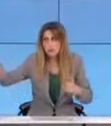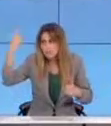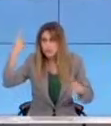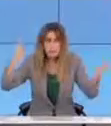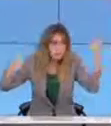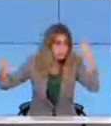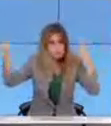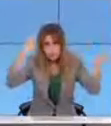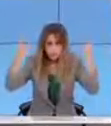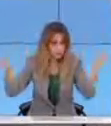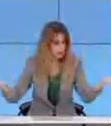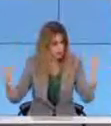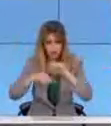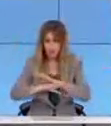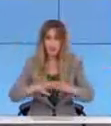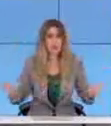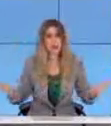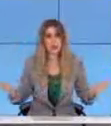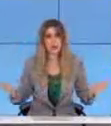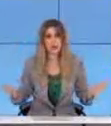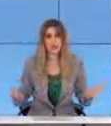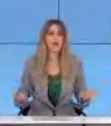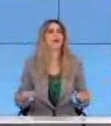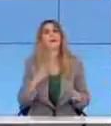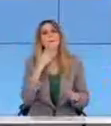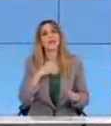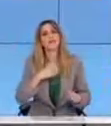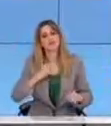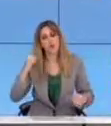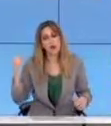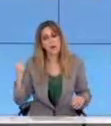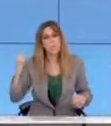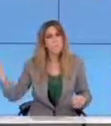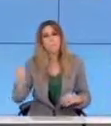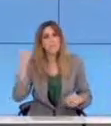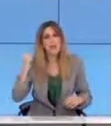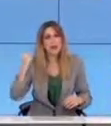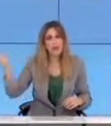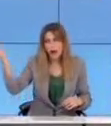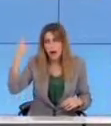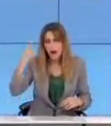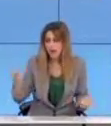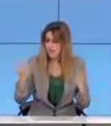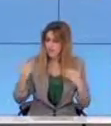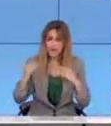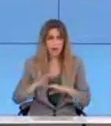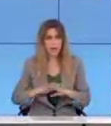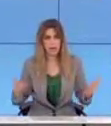μας, αλλά δεν απειλείται και η δημοσιονομική της πορεία. Δεν απειλείται αυτό που οι